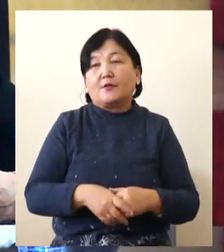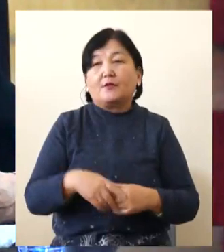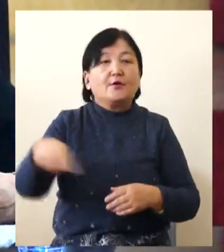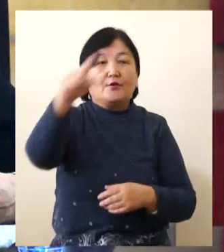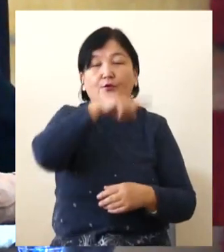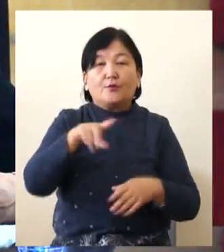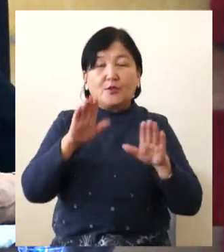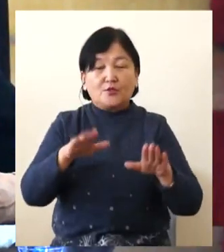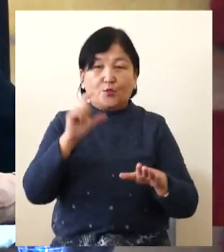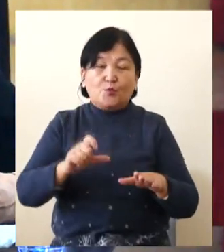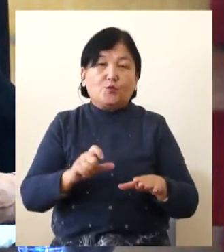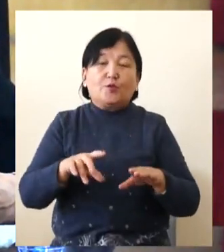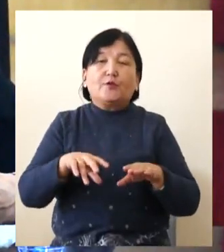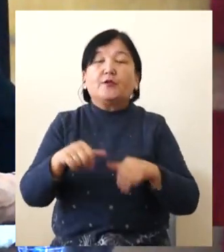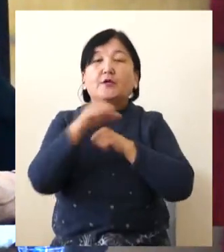байна.